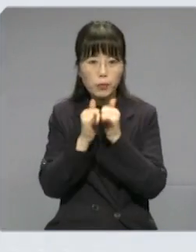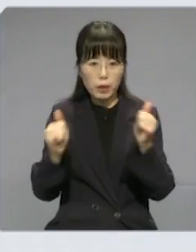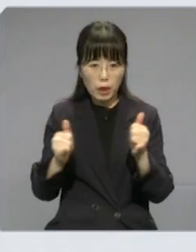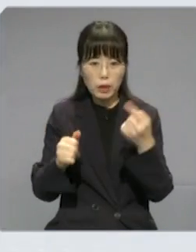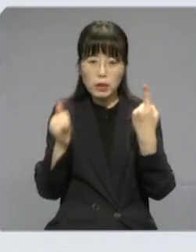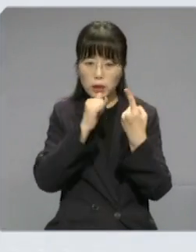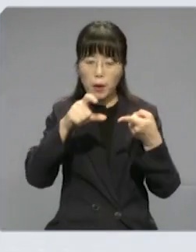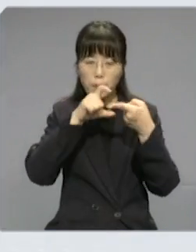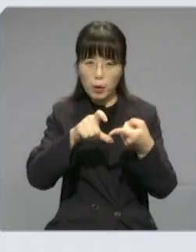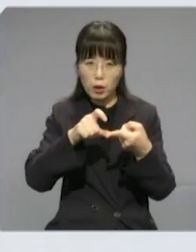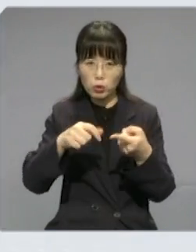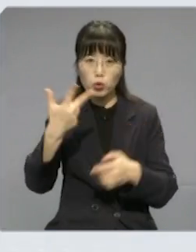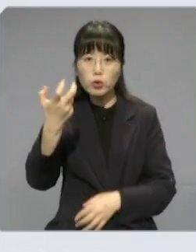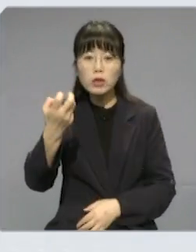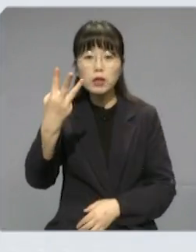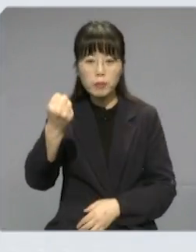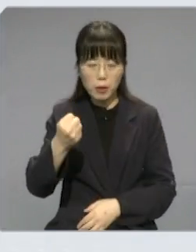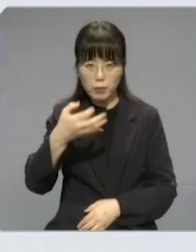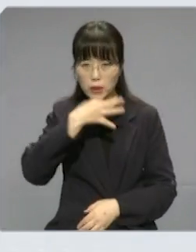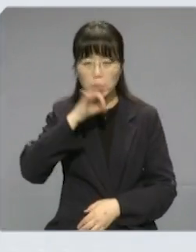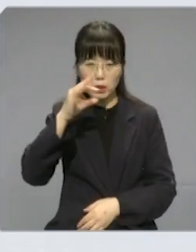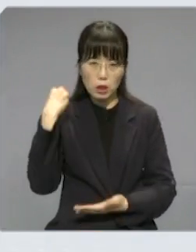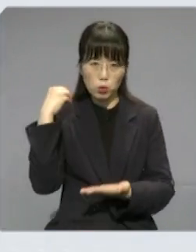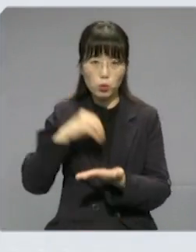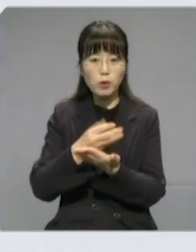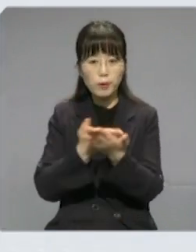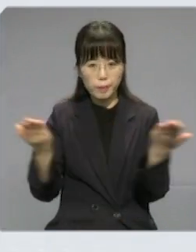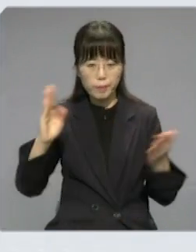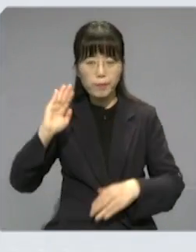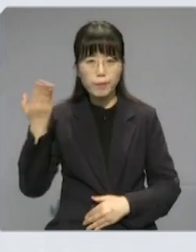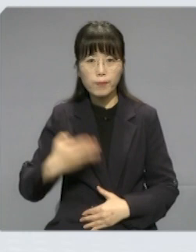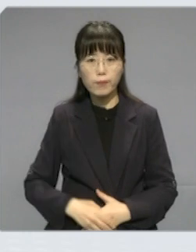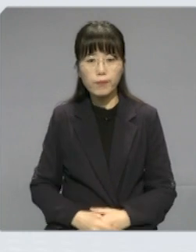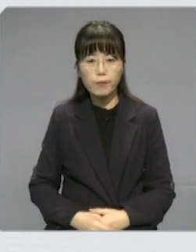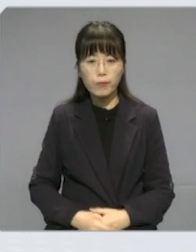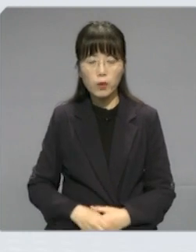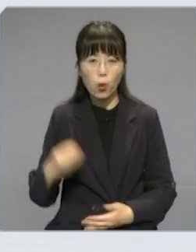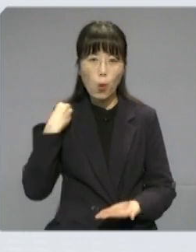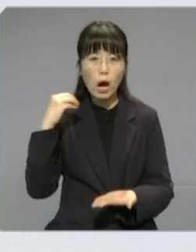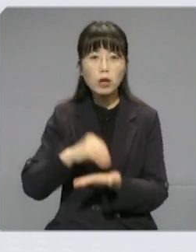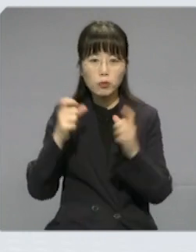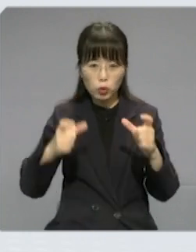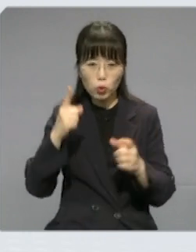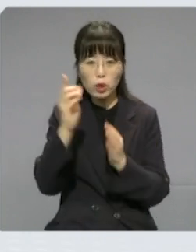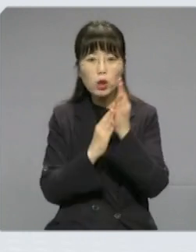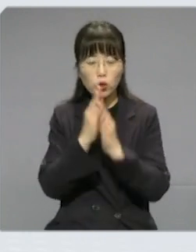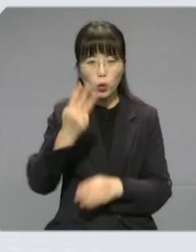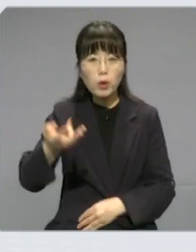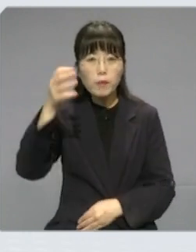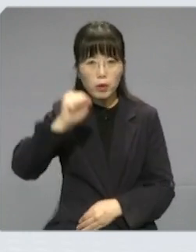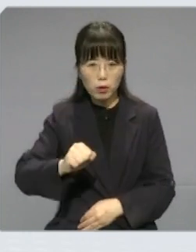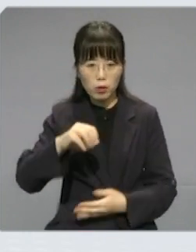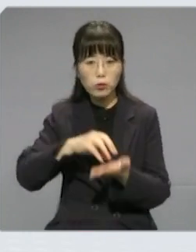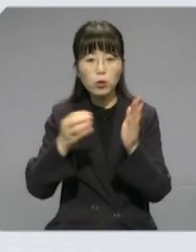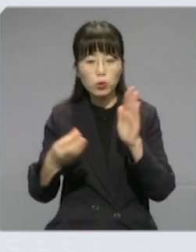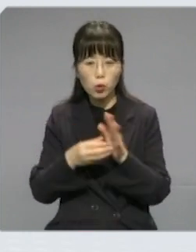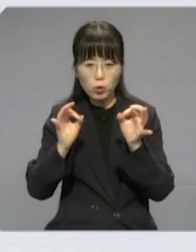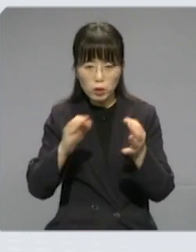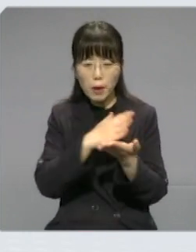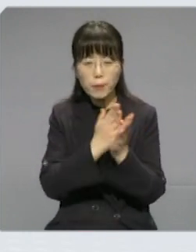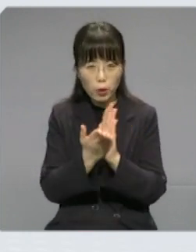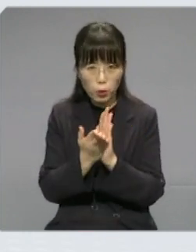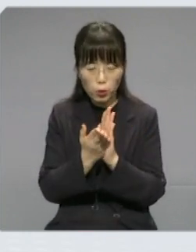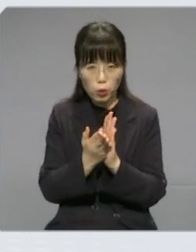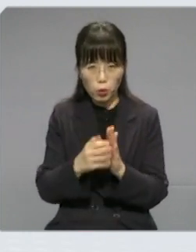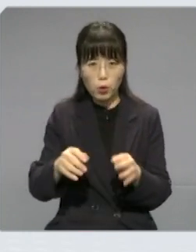1인당 평균 73만 원씩 이자를 돌려받게 됩니다 환급 규모는 총 1조 3천억 원이고 은행별로